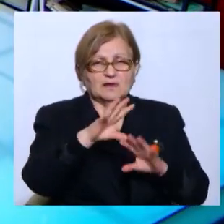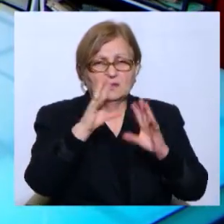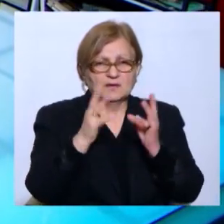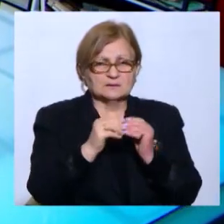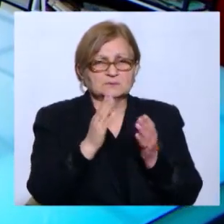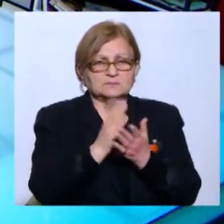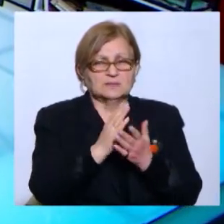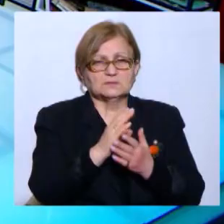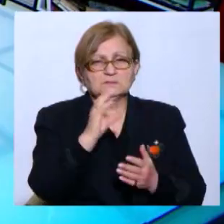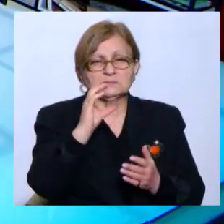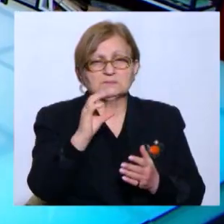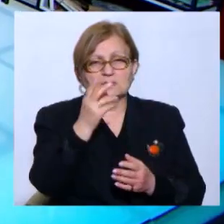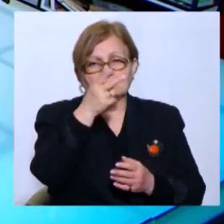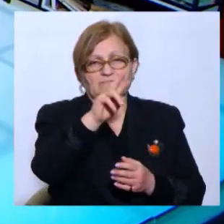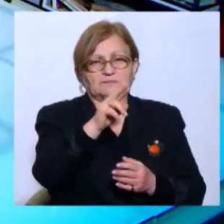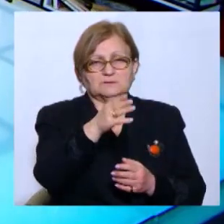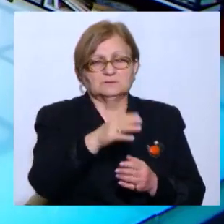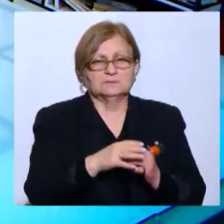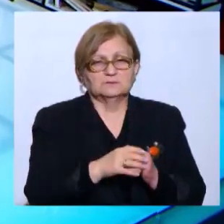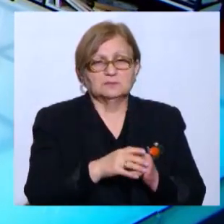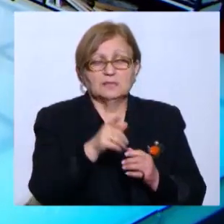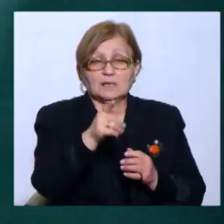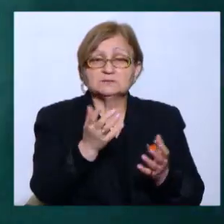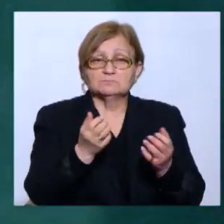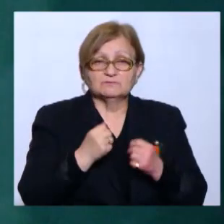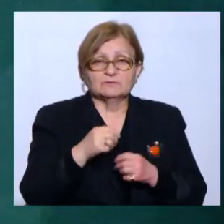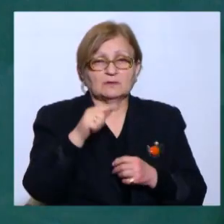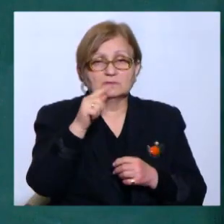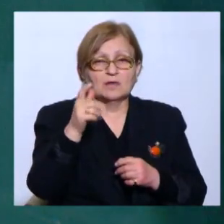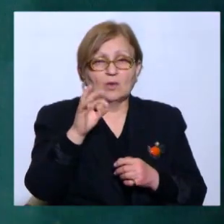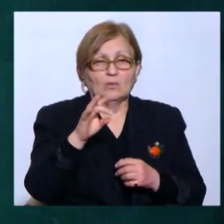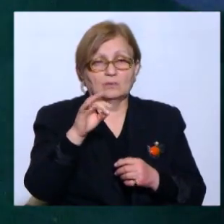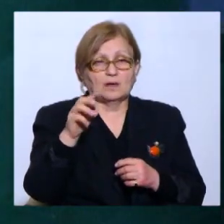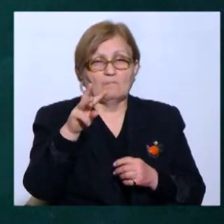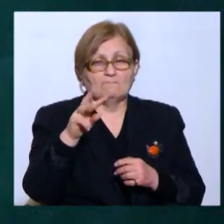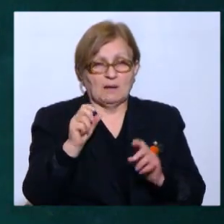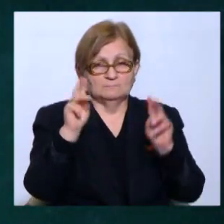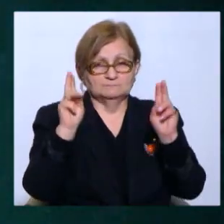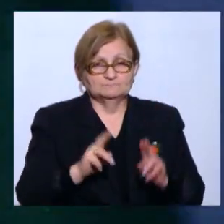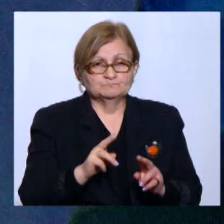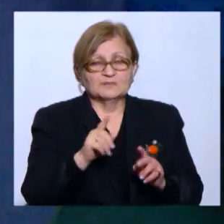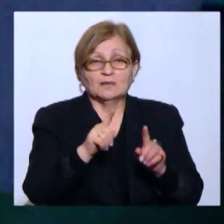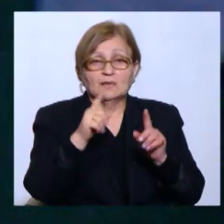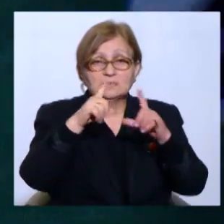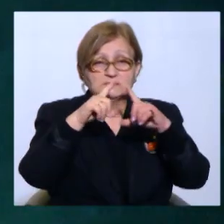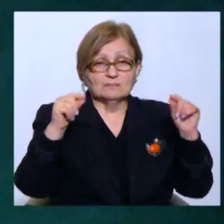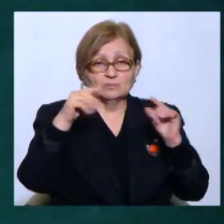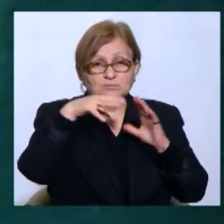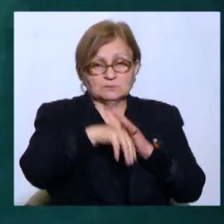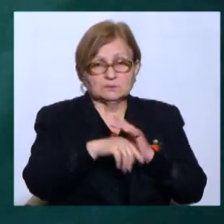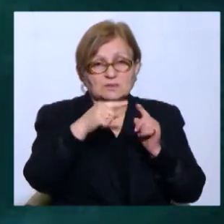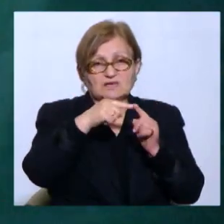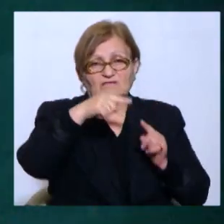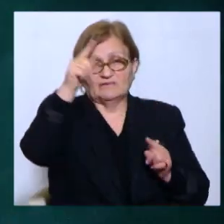ხო? აი, მივიღეთ cosinus-ის თეორემა c-სთვის, რა გამოვიდა? სამკუთხედში გვერდის